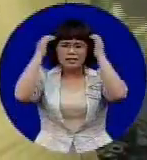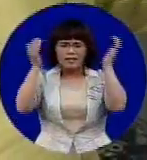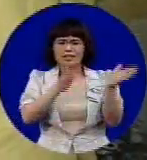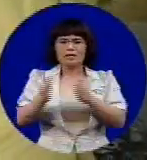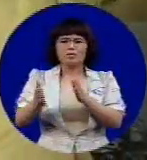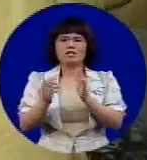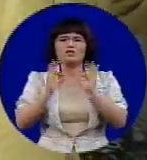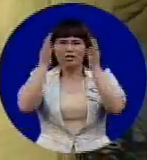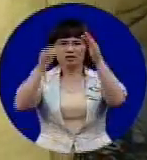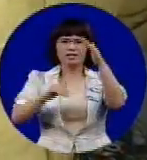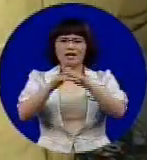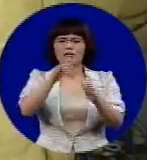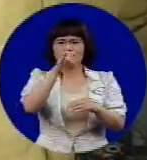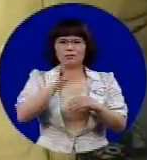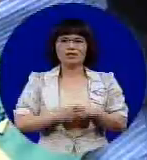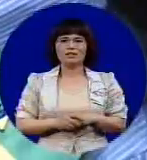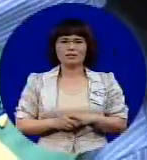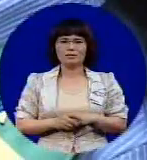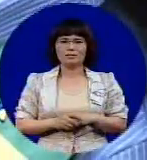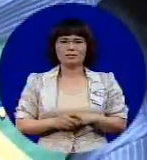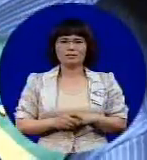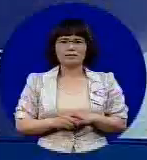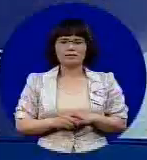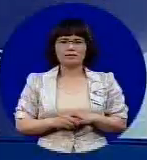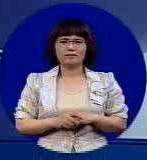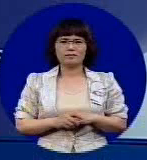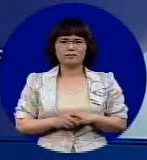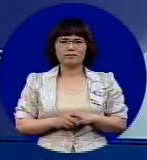자연재난 대비에 최선을 다하고 있습니다.